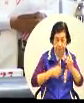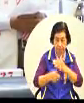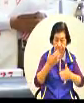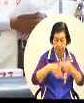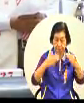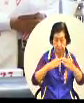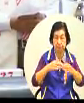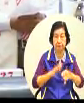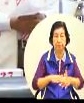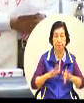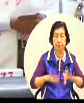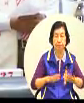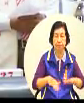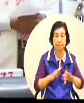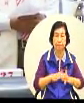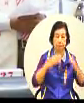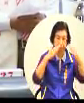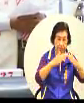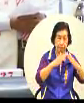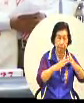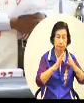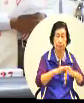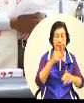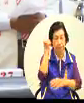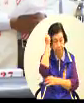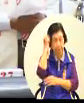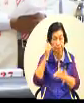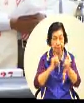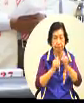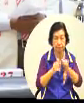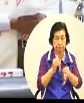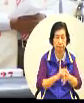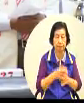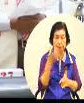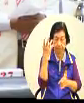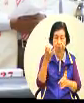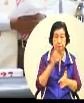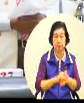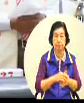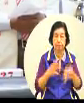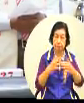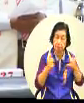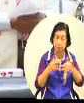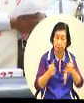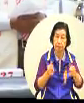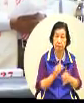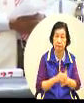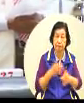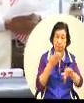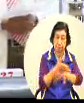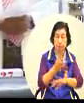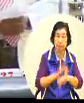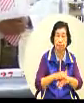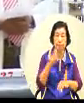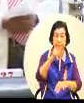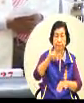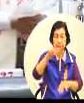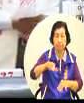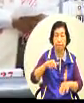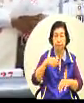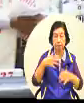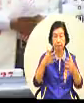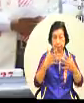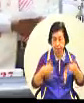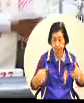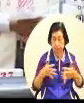都会区的原住民人数其实相当多，他们的学生数也超过了6000多人了，所以在每个国